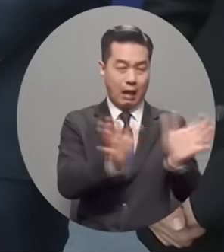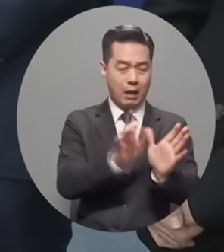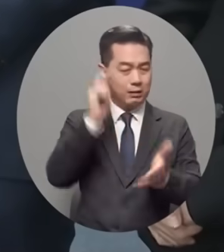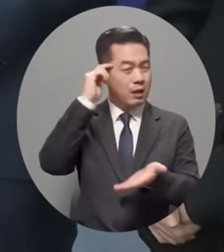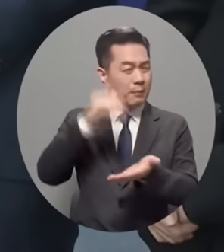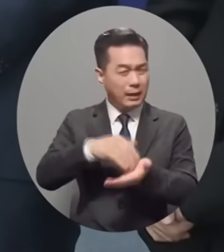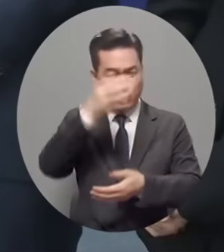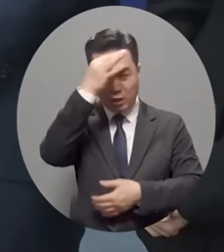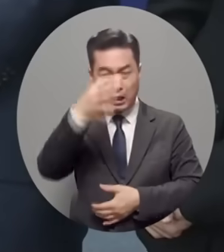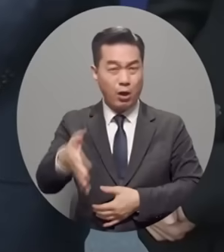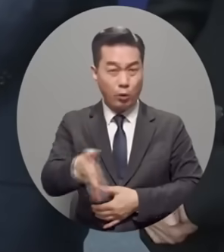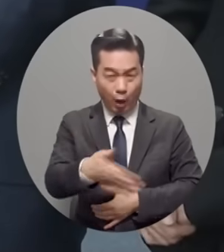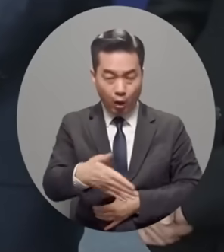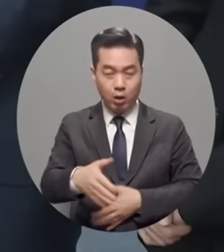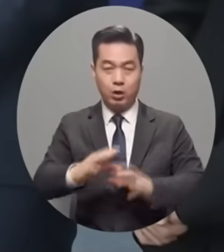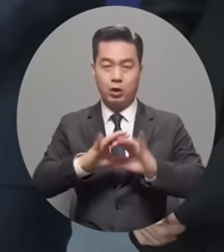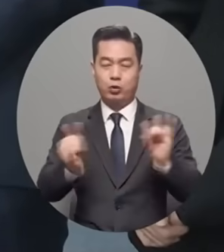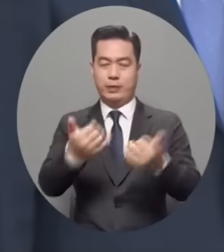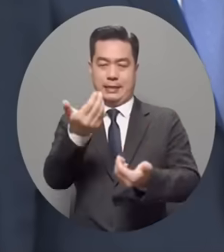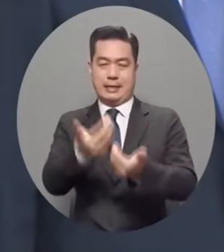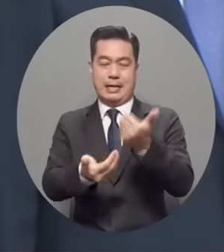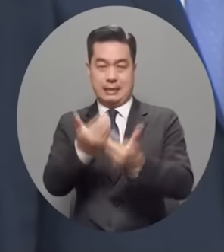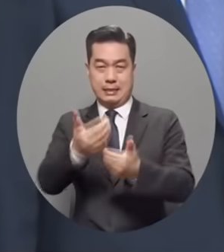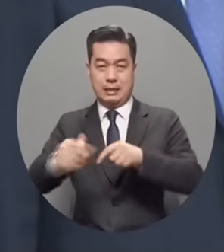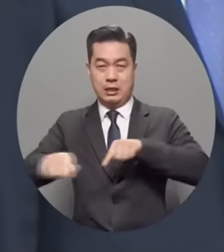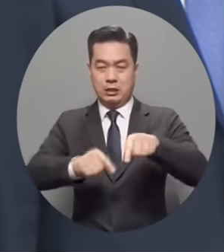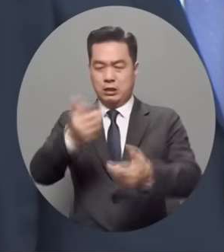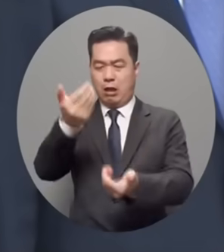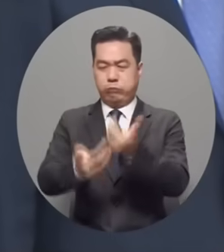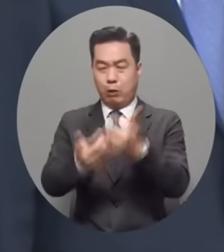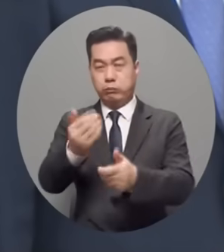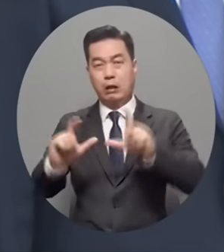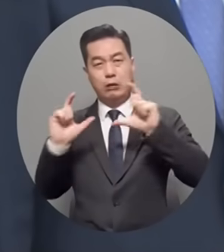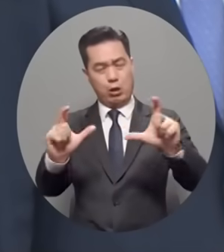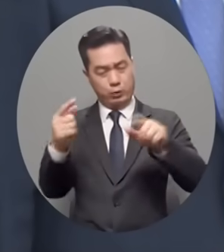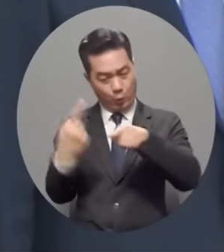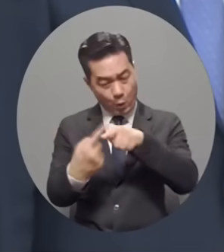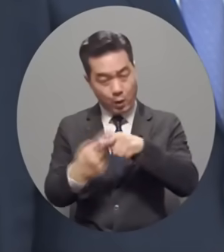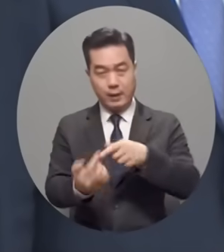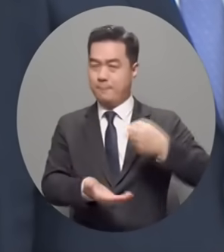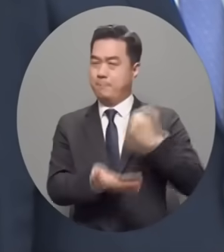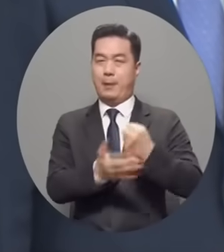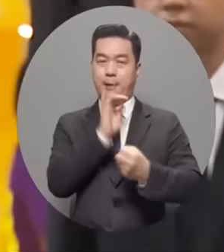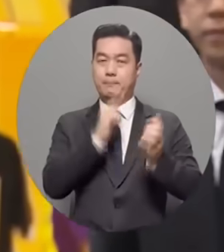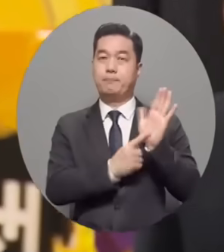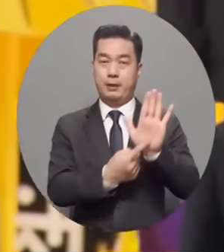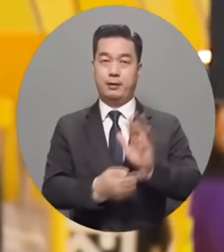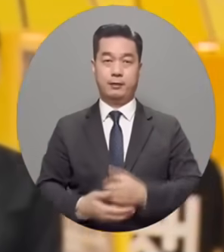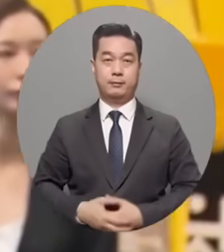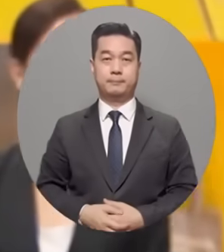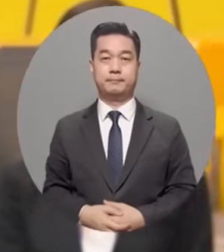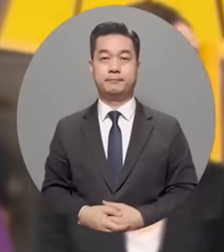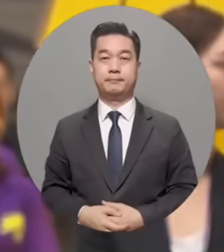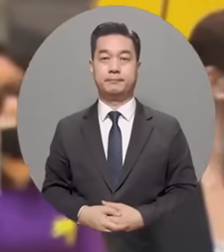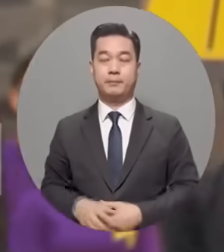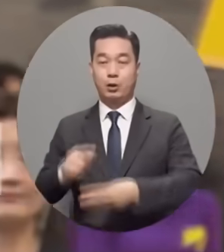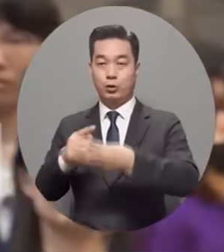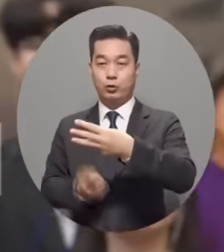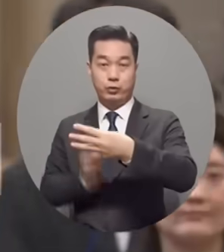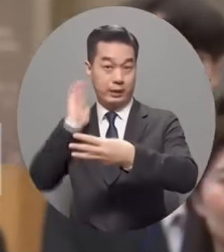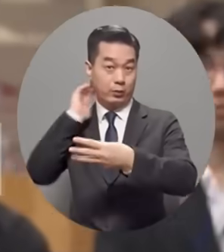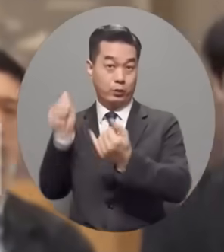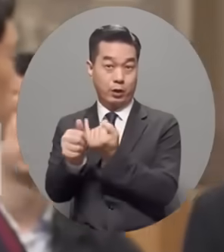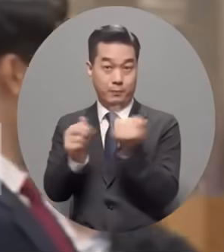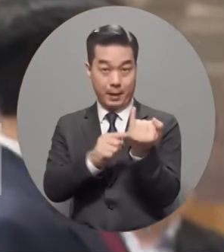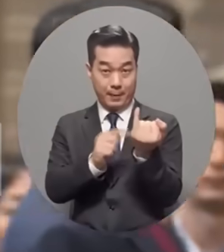사과 대신 국민 갈등과 정쟁을 부추기겠다는 선언이라는 비판이 나왔습니다. 윤 대통령은 연말